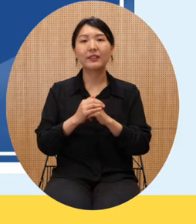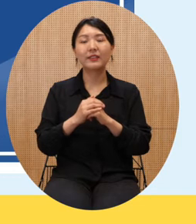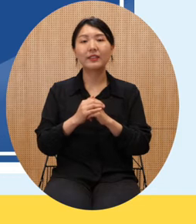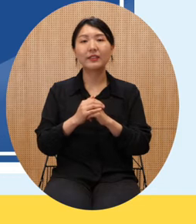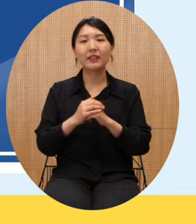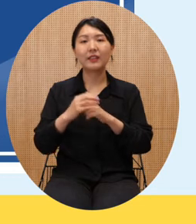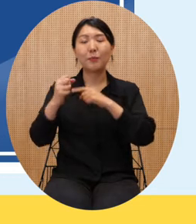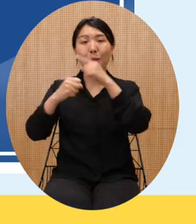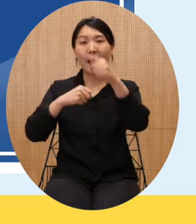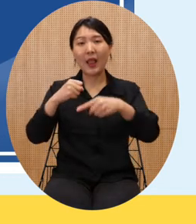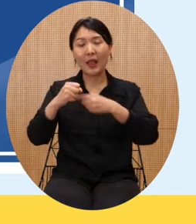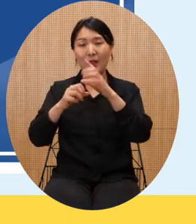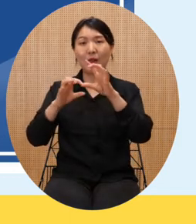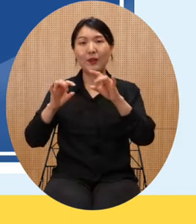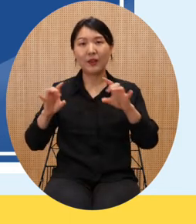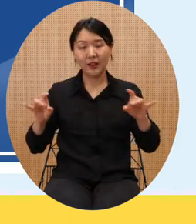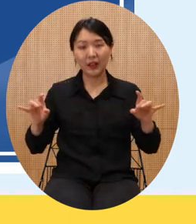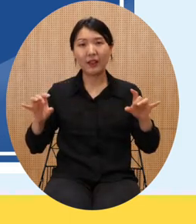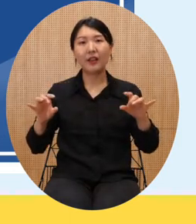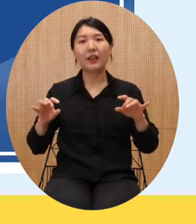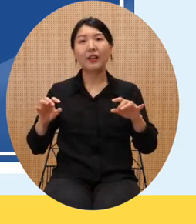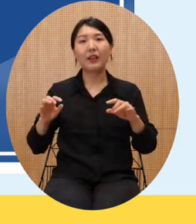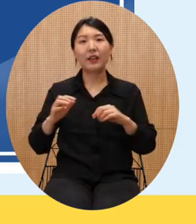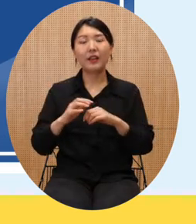지금 매년